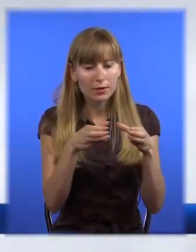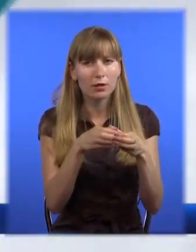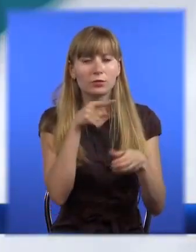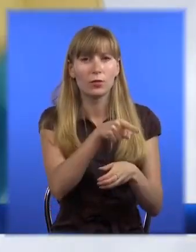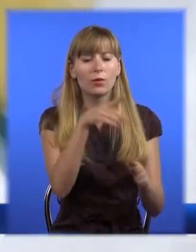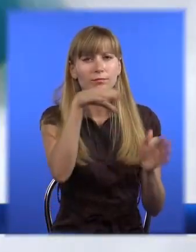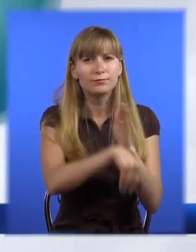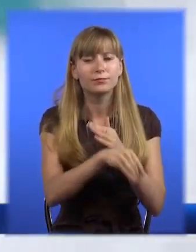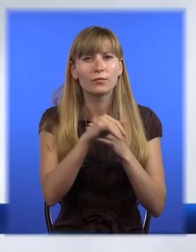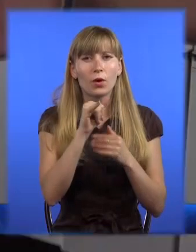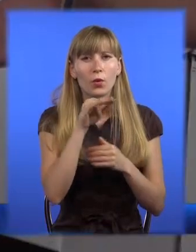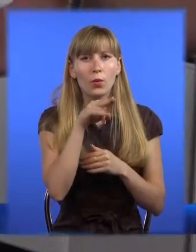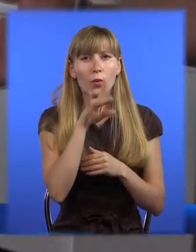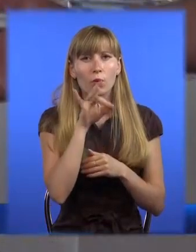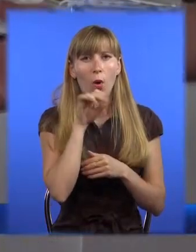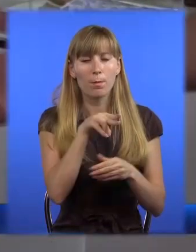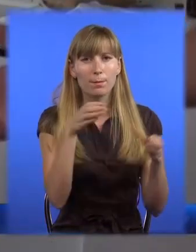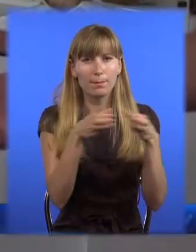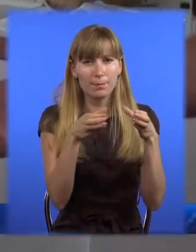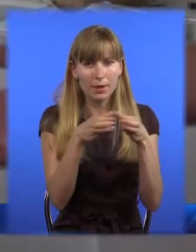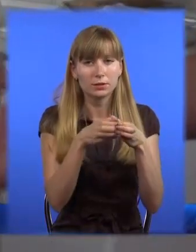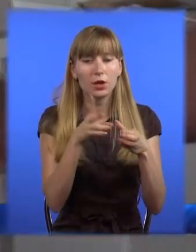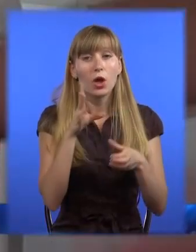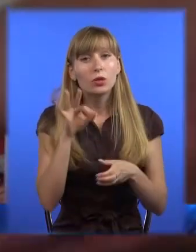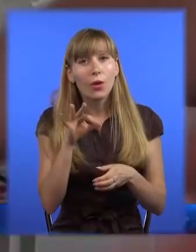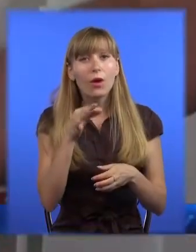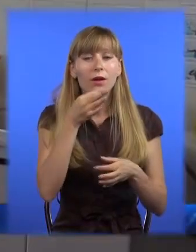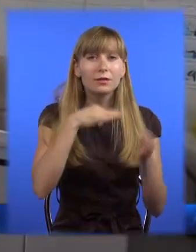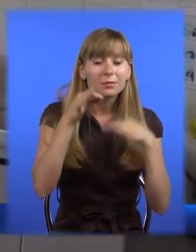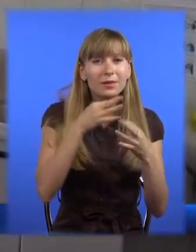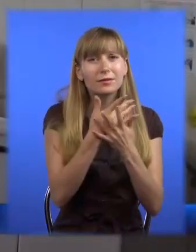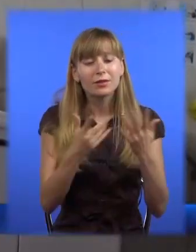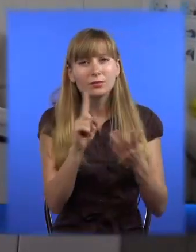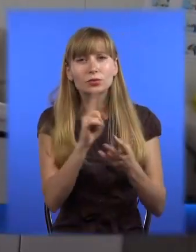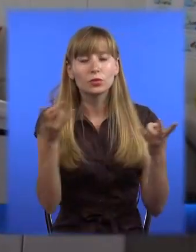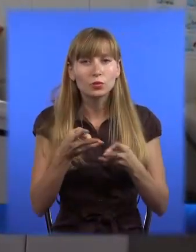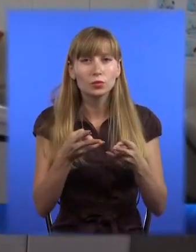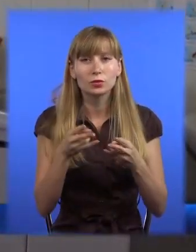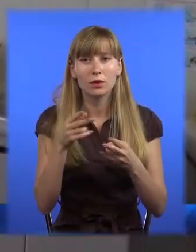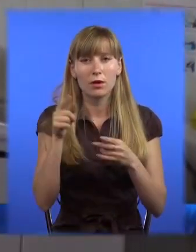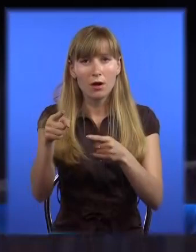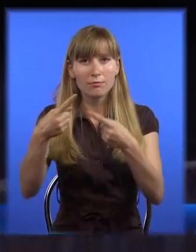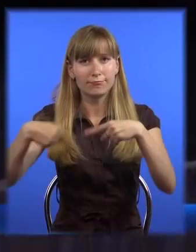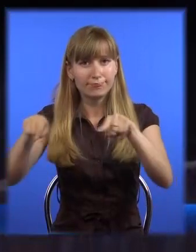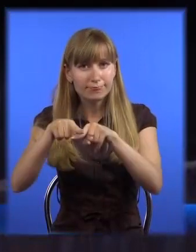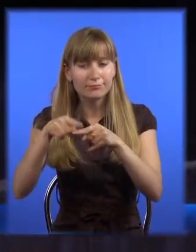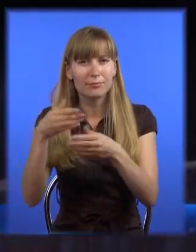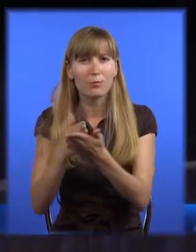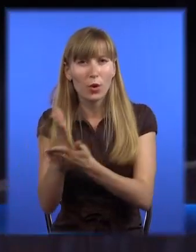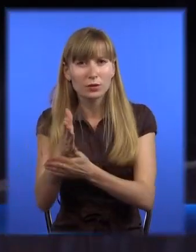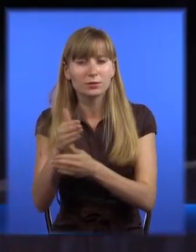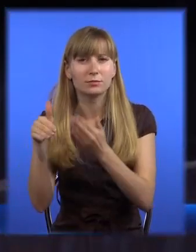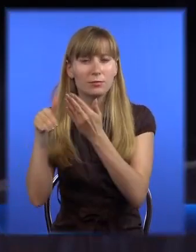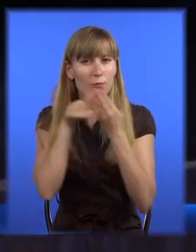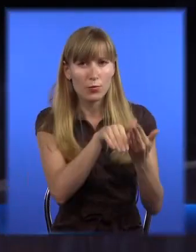від партії «Укроп» у міськраду. Проте допомогти з медикаментами, через нестачу яких Володимир оголосив голодування, лідер політсили